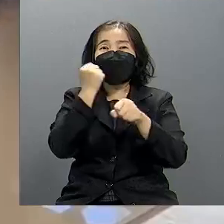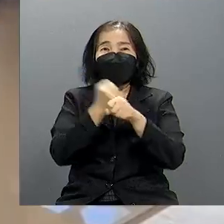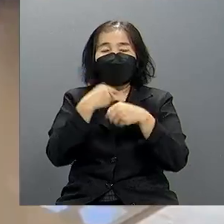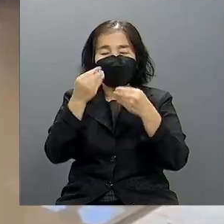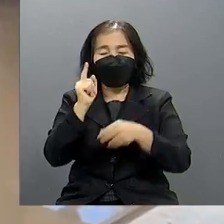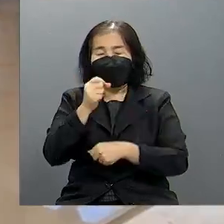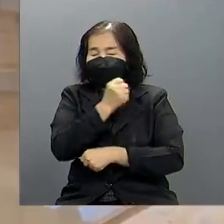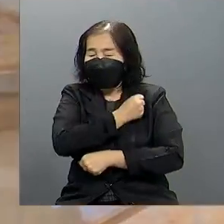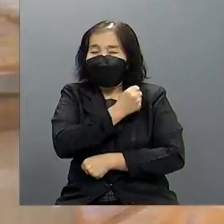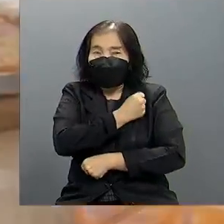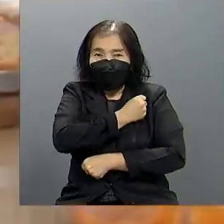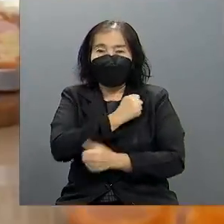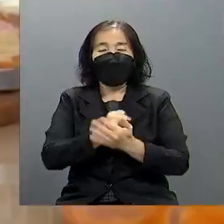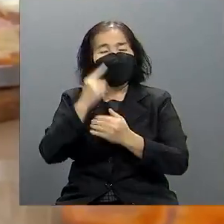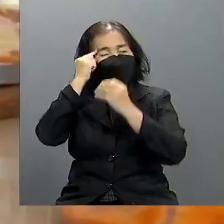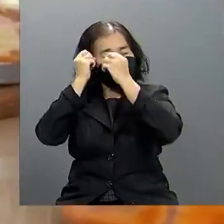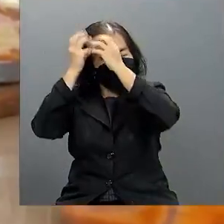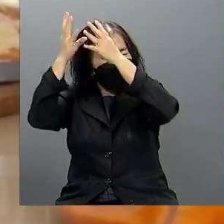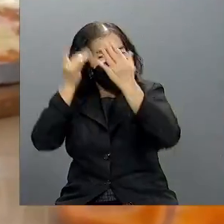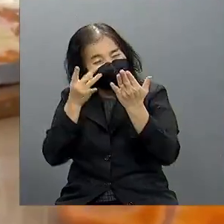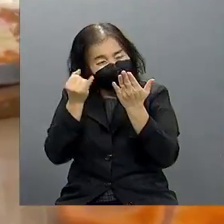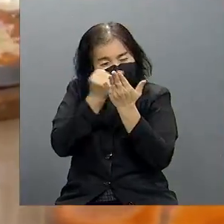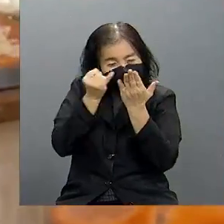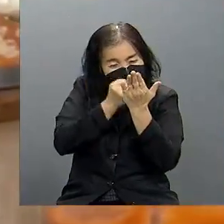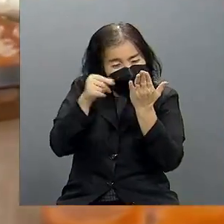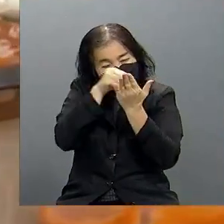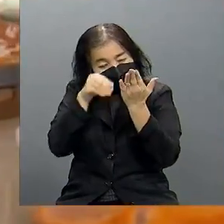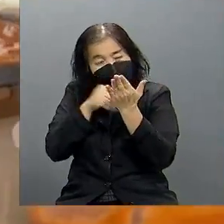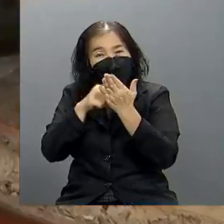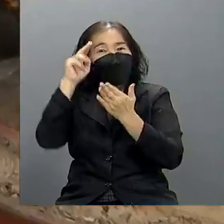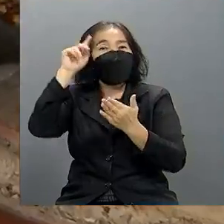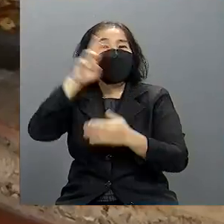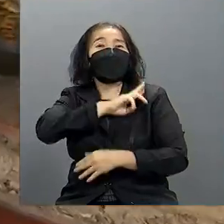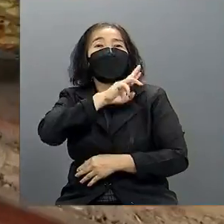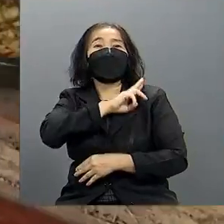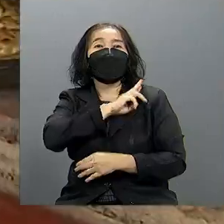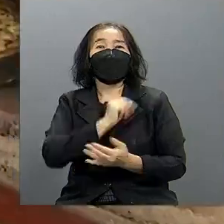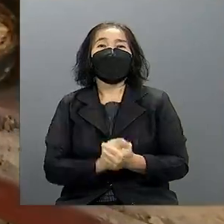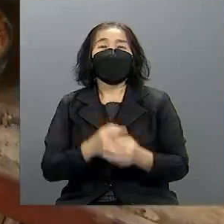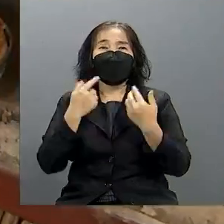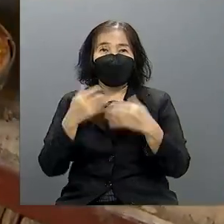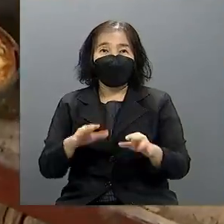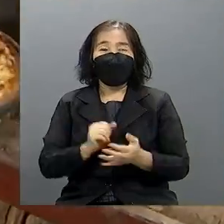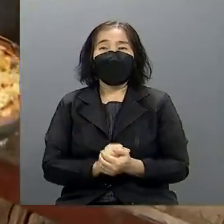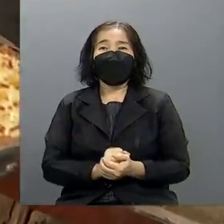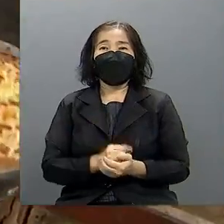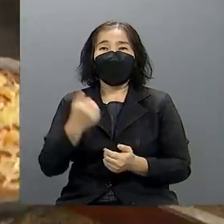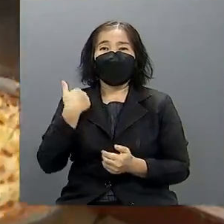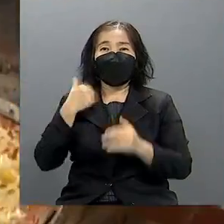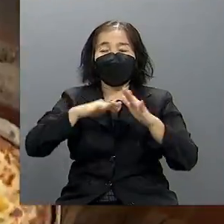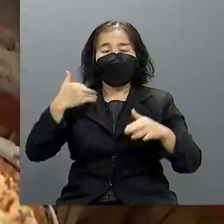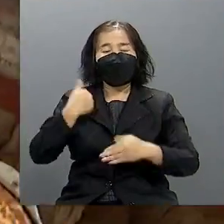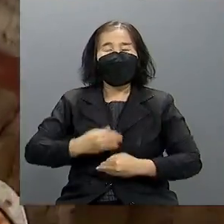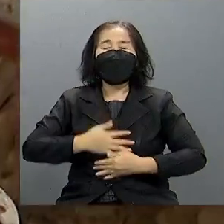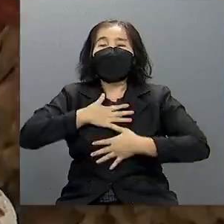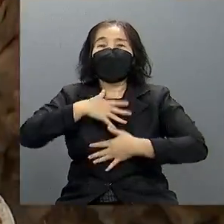จินตนาการความคิดสร้างสรรค์ในการออกแบบดีไซน์พิซซ่าของตัวเองอะไรเงี้ยค่ะเสร็จแล้วเหมือนจะเด็กๆจะมีความภาคภูมิใจแล้วว่าส